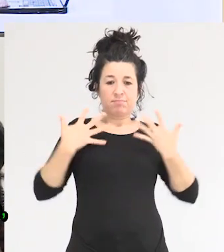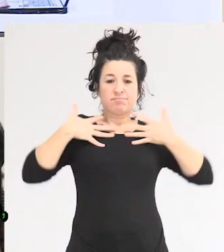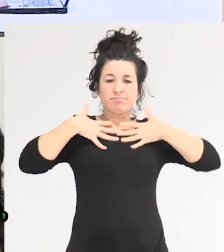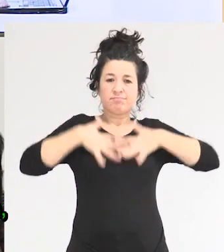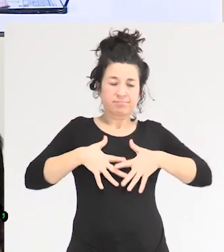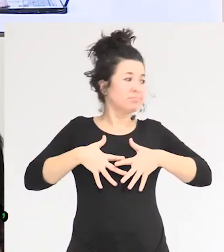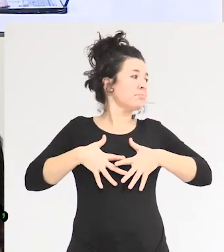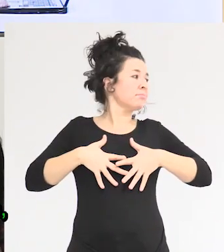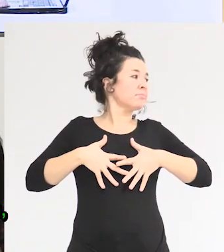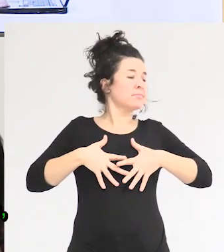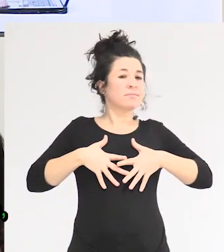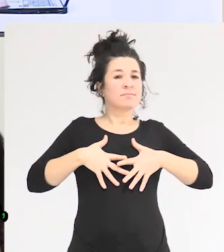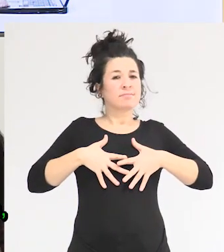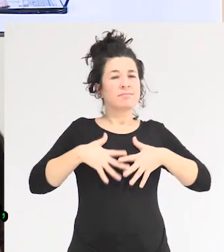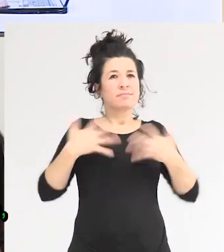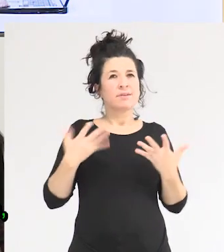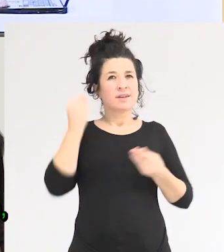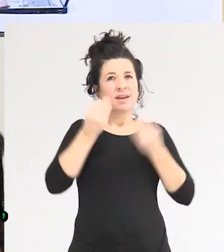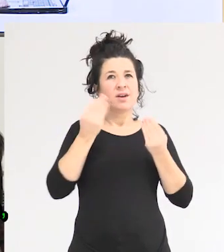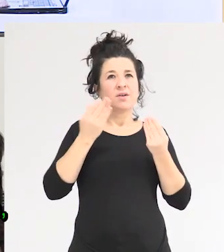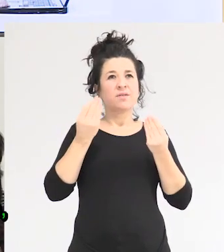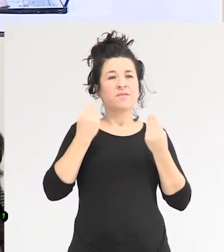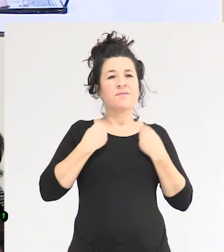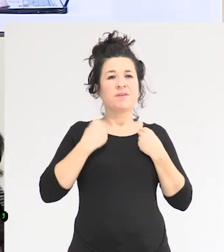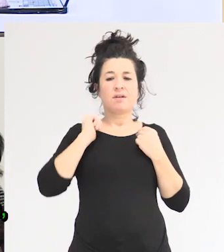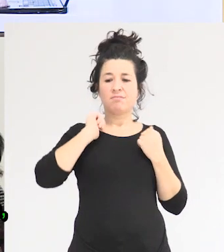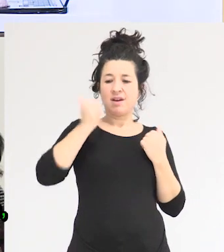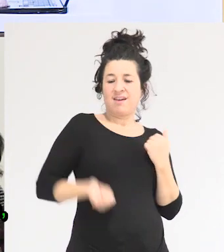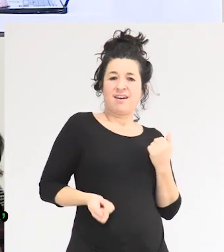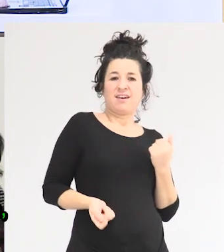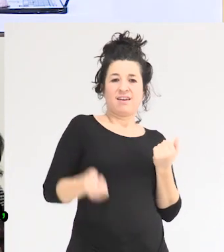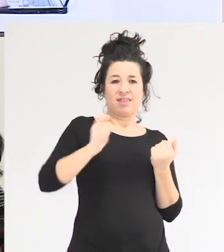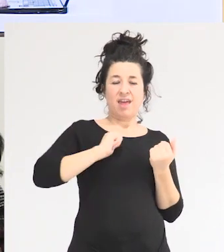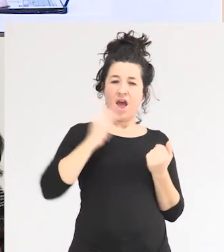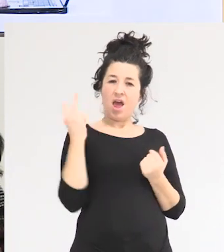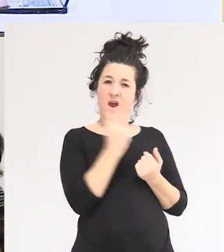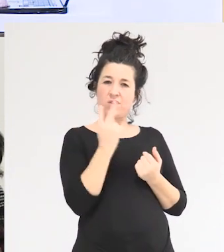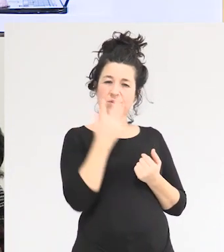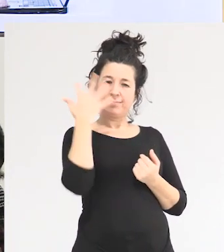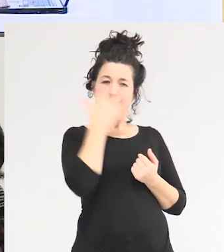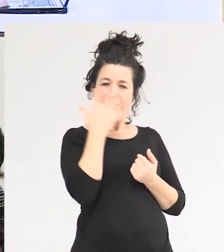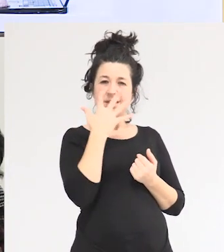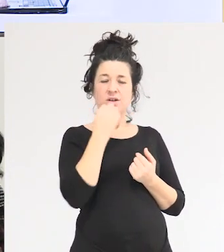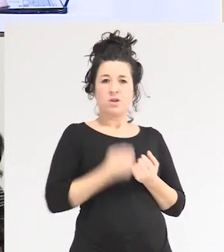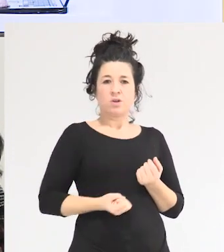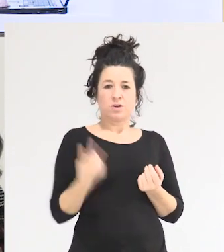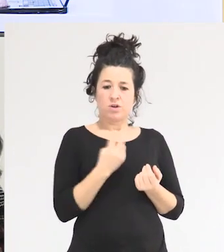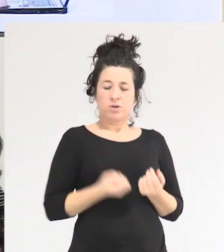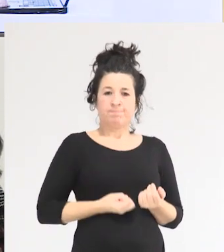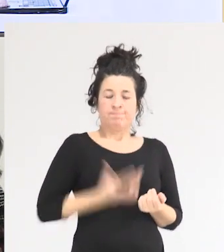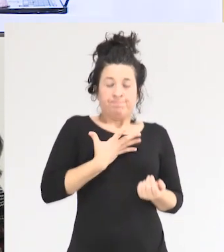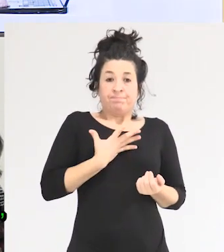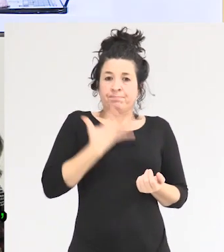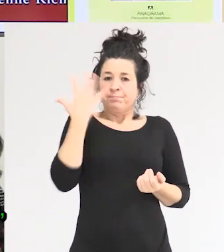nire bizitza aberasten duela, edo aberasten dutela bi misterio horiek, ez? Bi bulkada misteriotsu